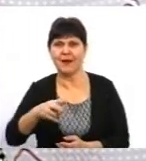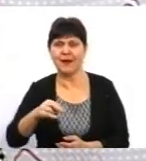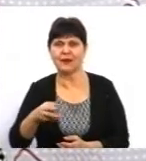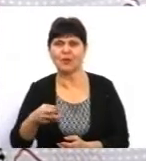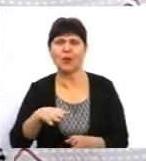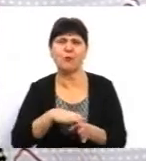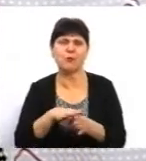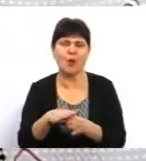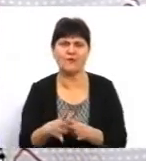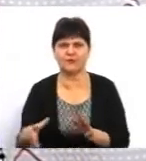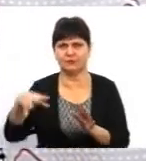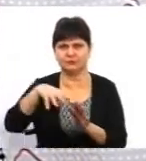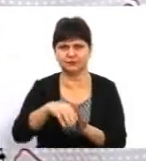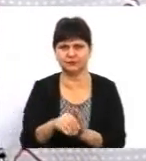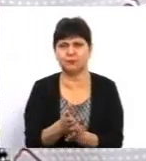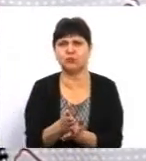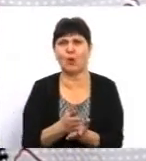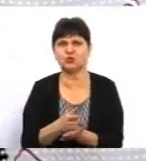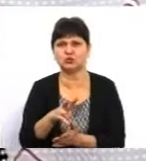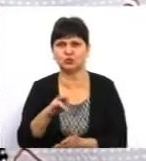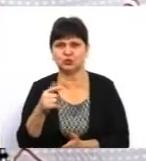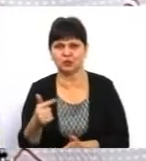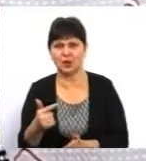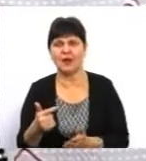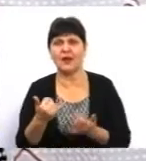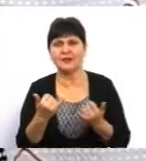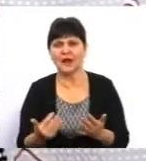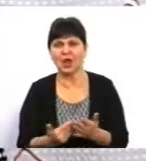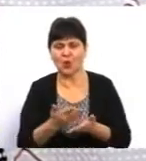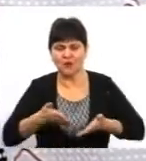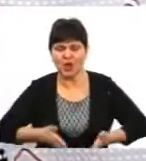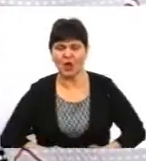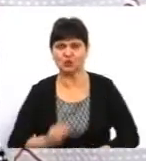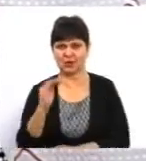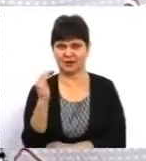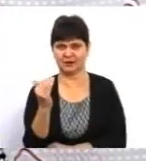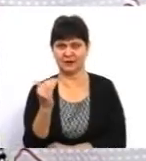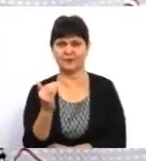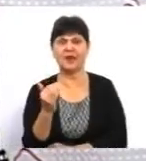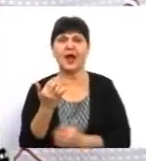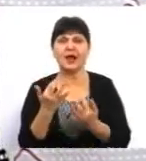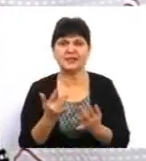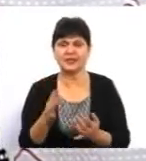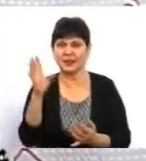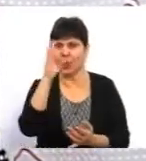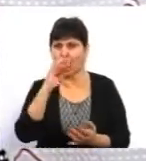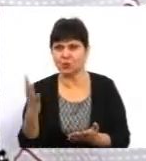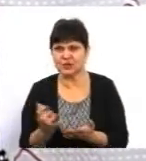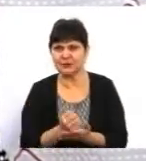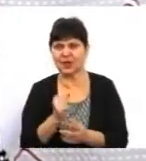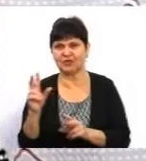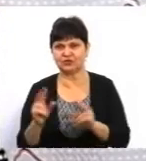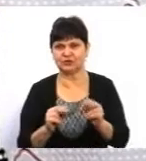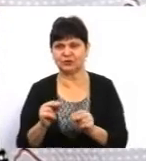які потрібні для новонародженої дитини. Наскільки успішно буде рухатись цей проєкт і дасть